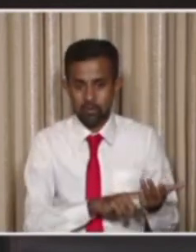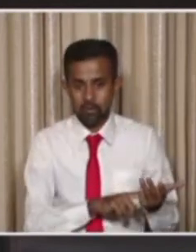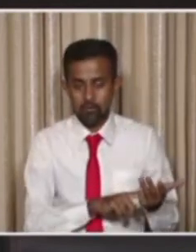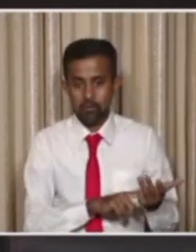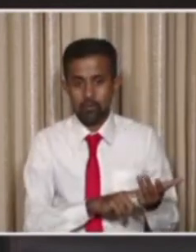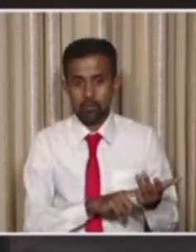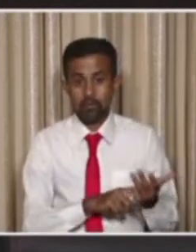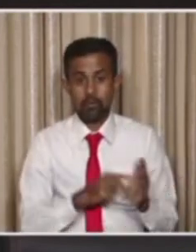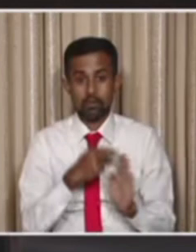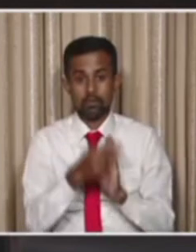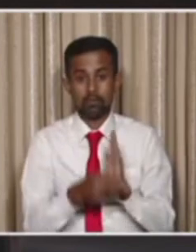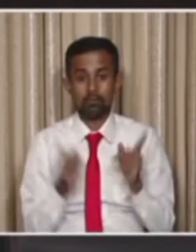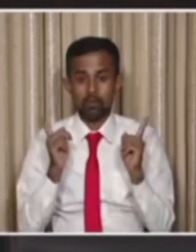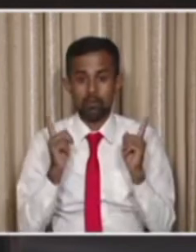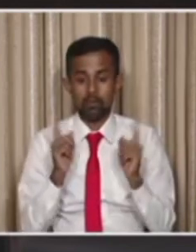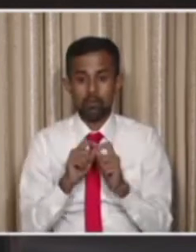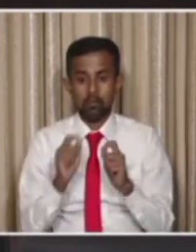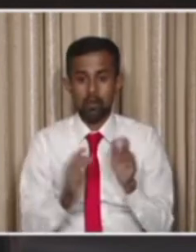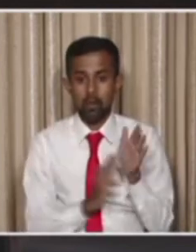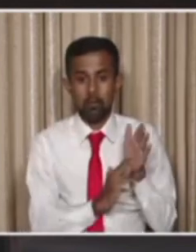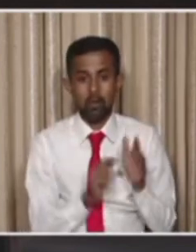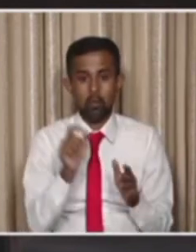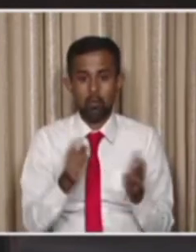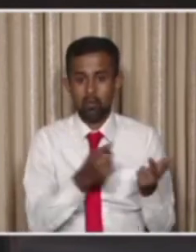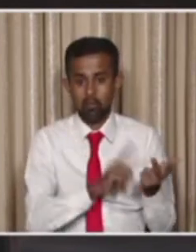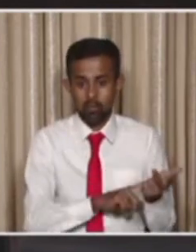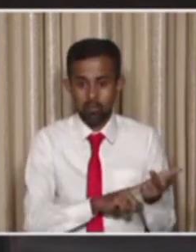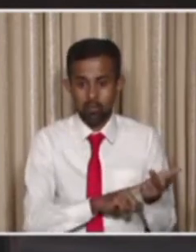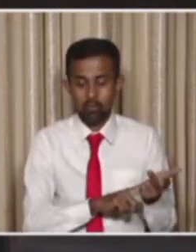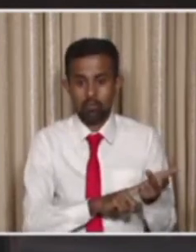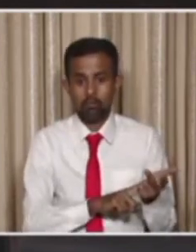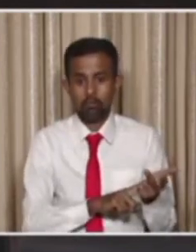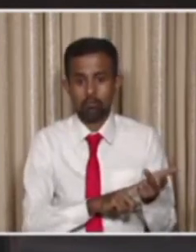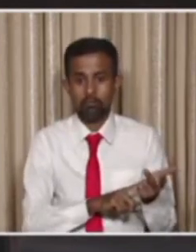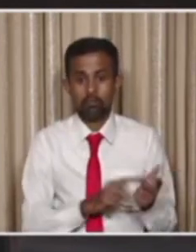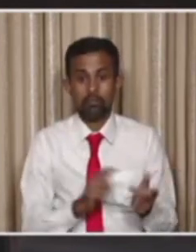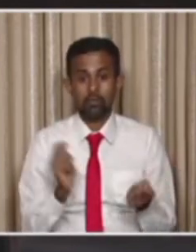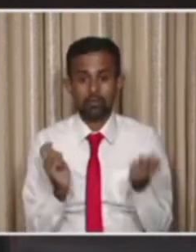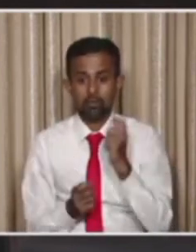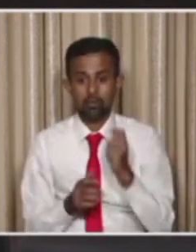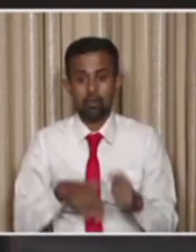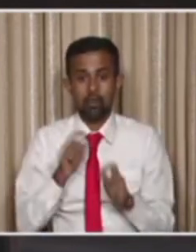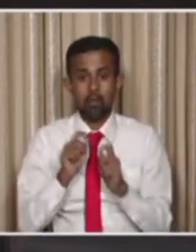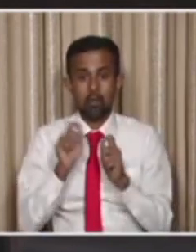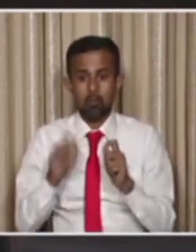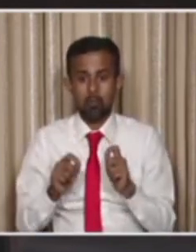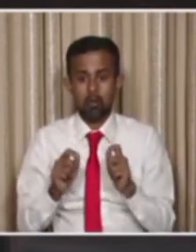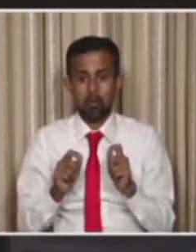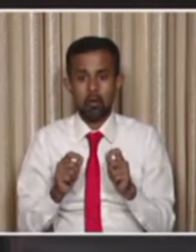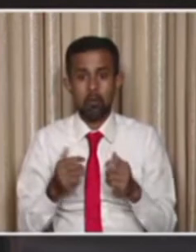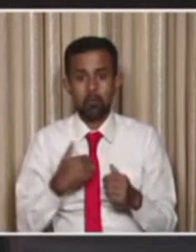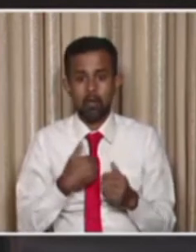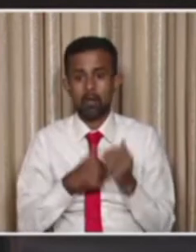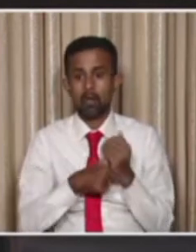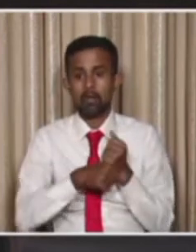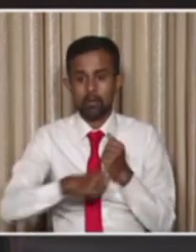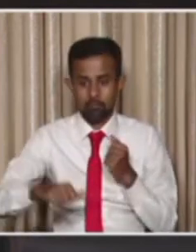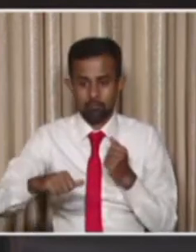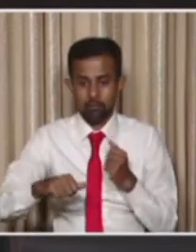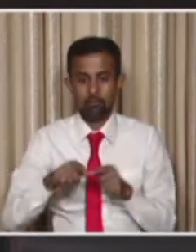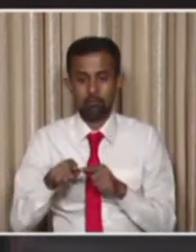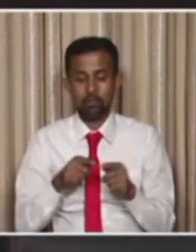වගේම ජාතික ක්‍රීඩා සභාවේ සමාජික ඒ වගේම ක්‍රිකට් විධායක මණ්ඩලයේ අමාත් මගේ නියෝජිතයා විදියටත්